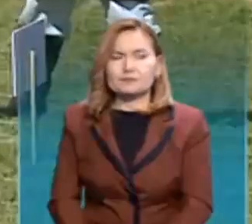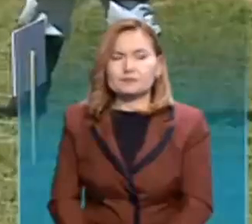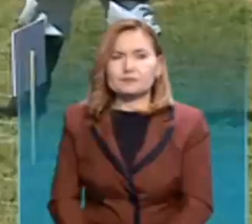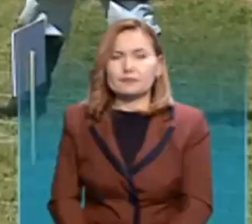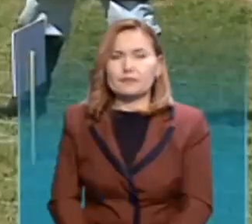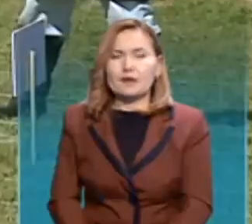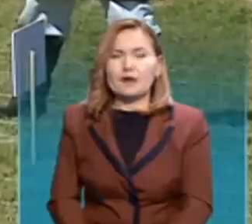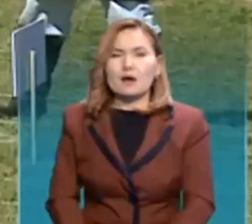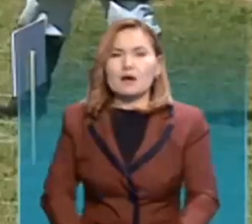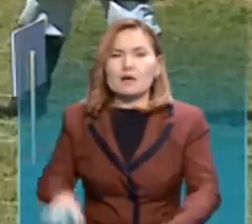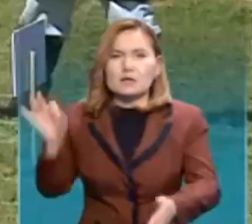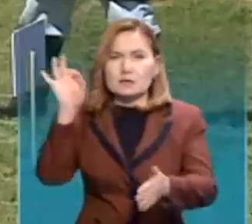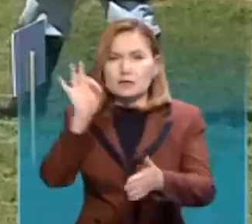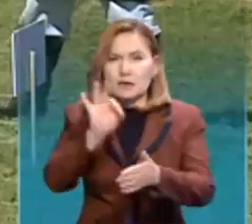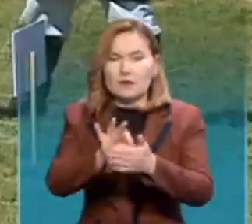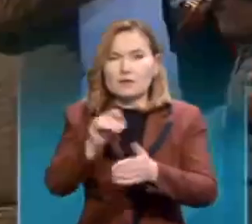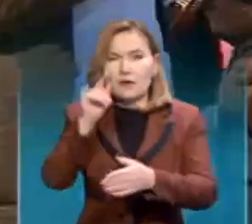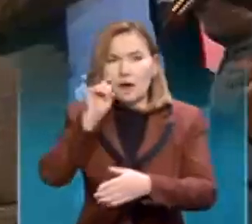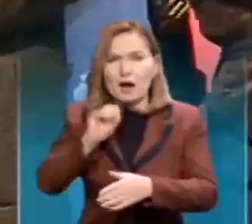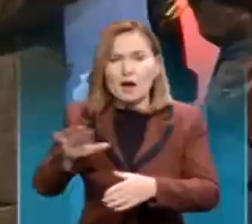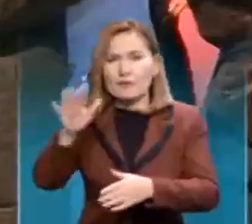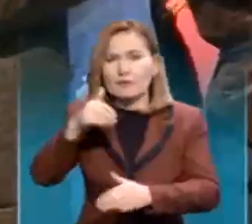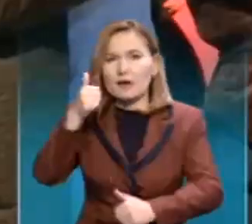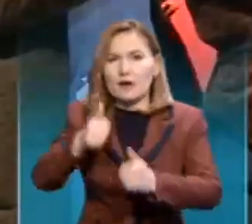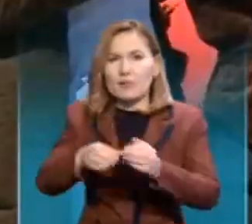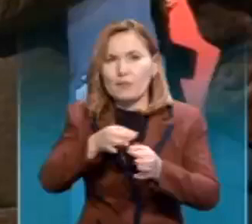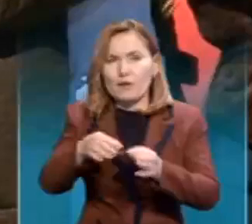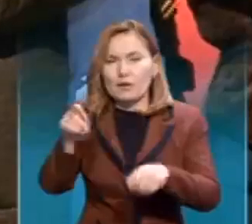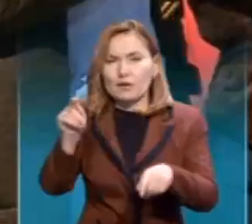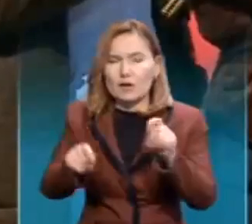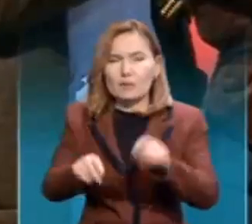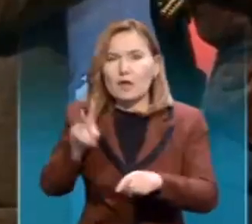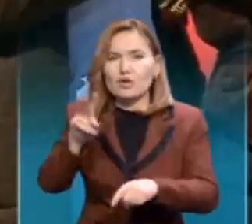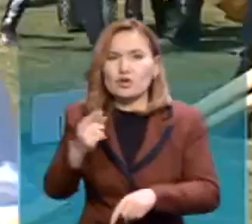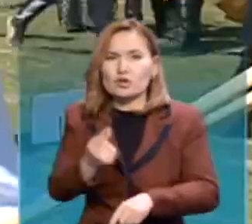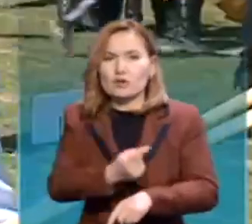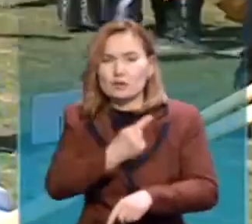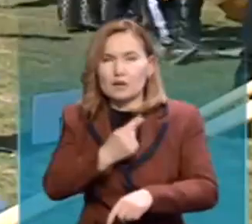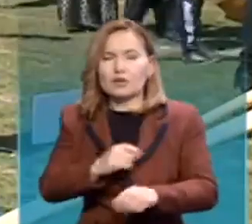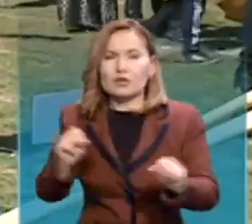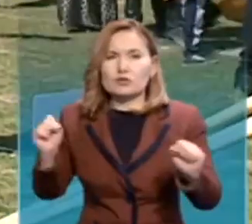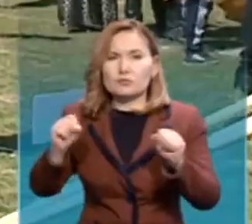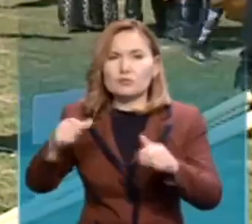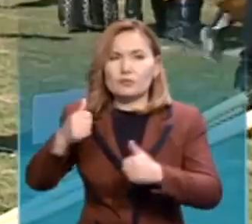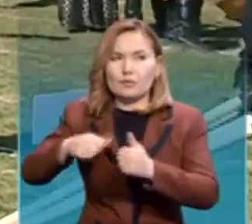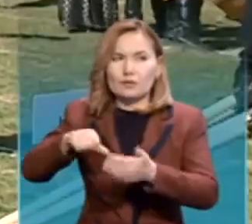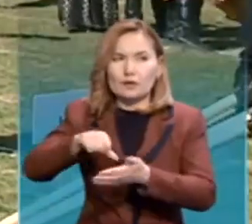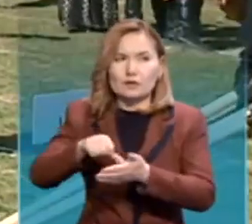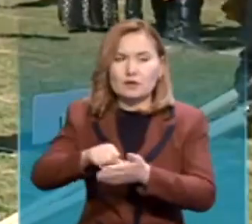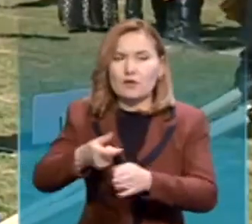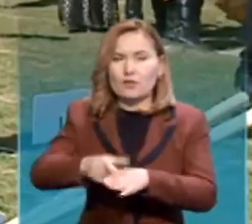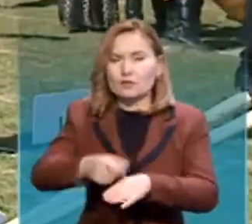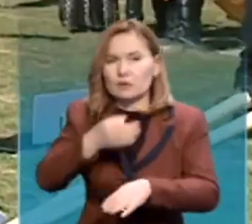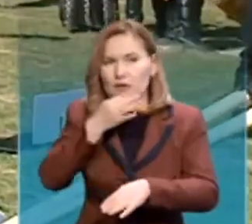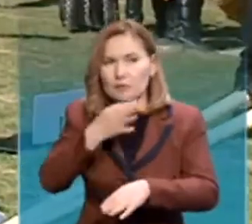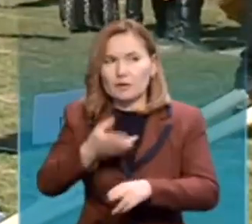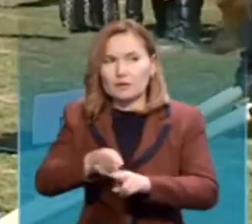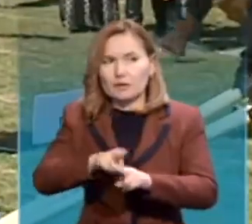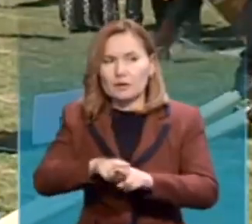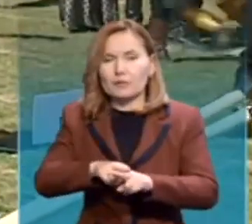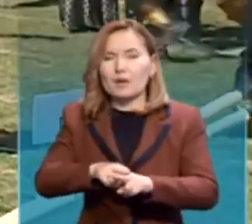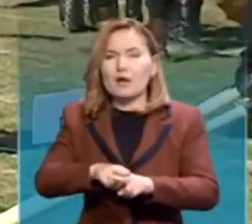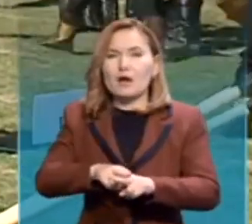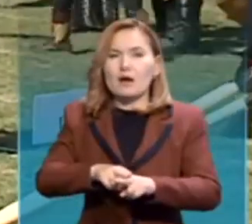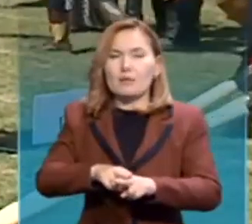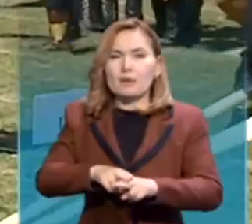Садақ атудан өткен Азия чемпионатына еліміздің түрлі аймақтарынан 200-ге жуық спортшы қатысты. Жарыс өте керемет өтуде. Мысалы айтатын болсақ, бұл